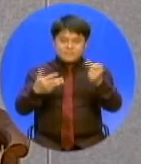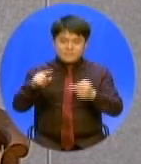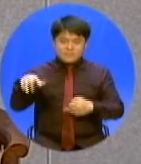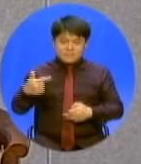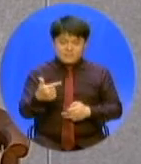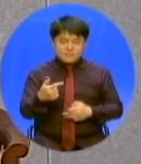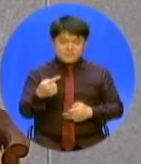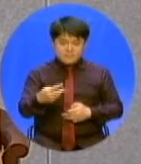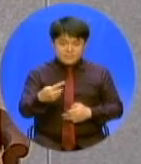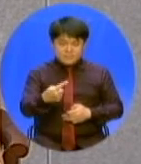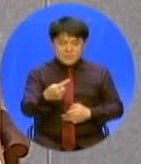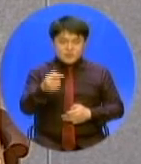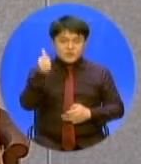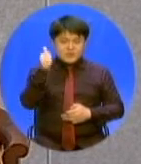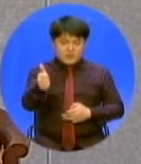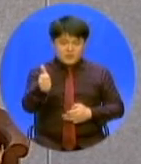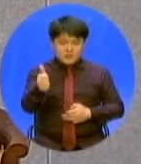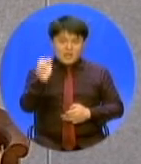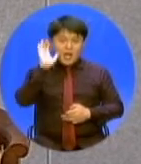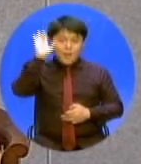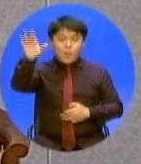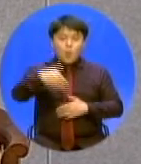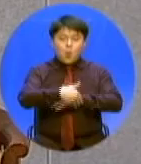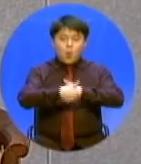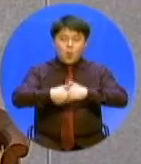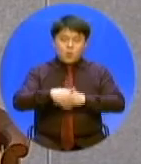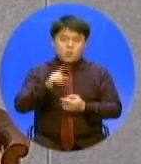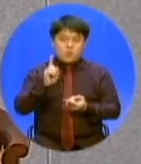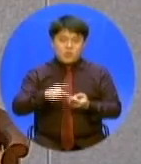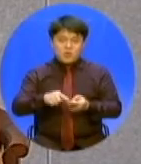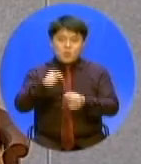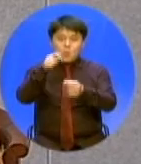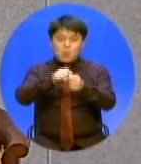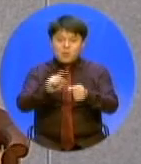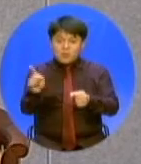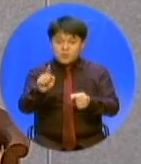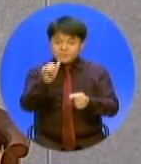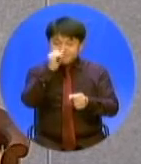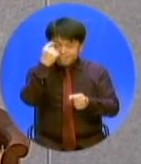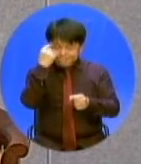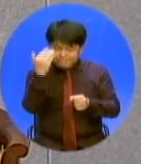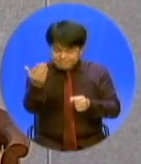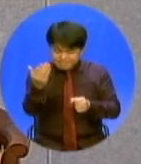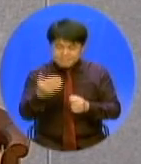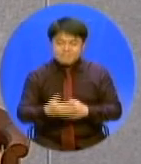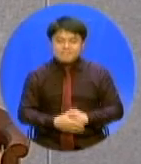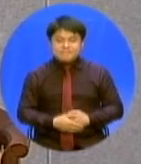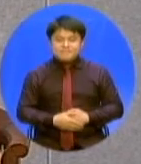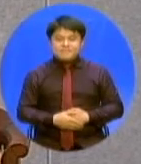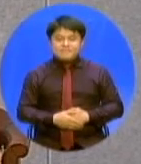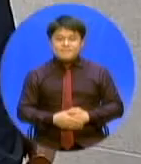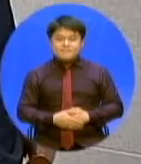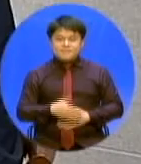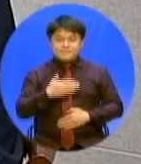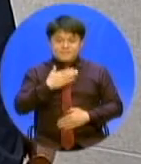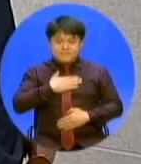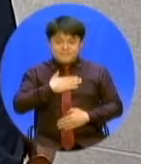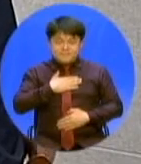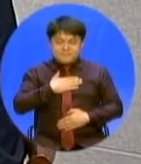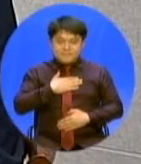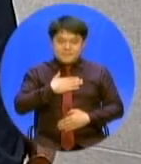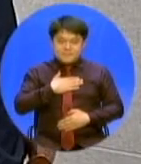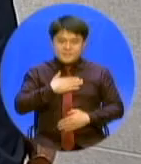이제 수장으로서 앞으로의 계획하시는 바 목표는 어떤 쪽으로 갖고 계시는지요? 저희들은